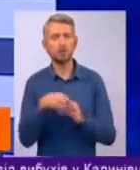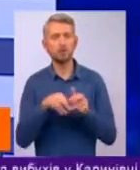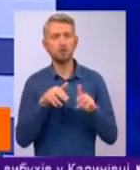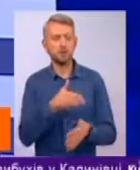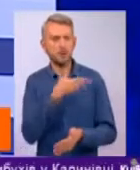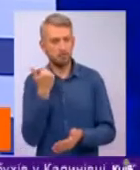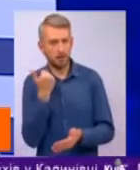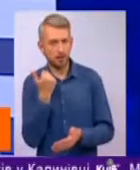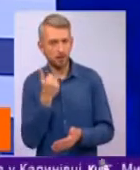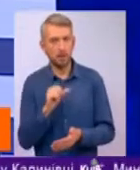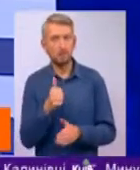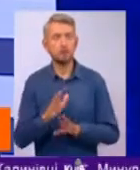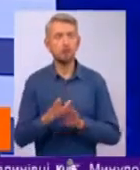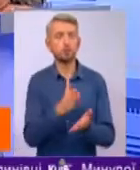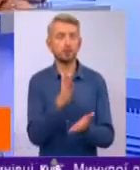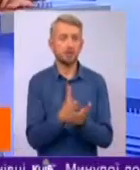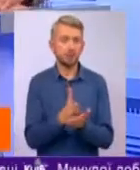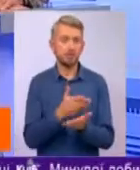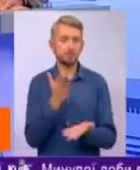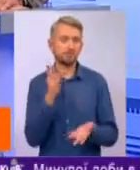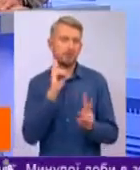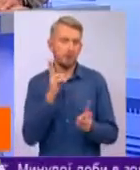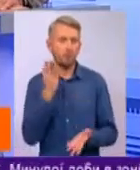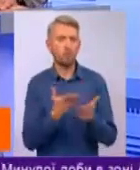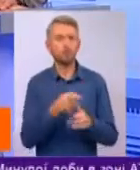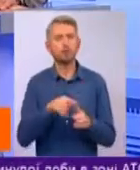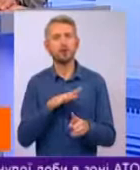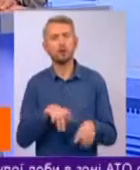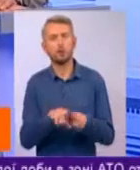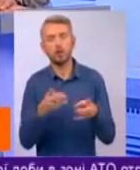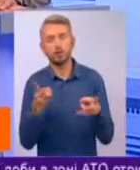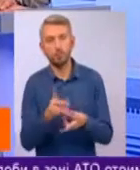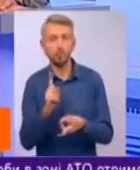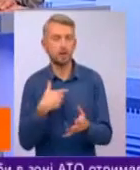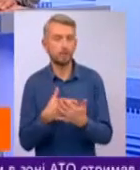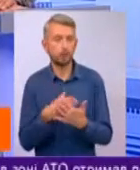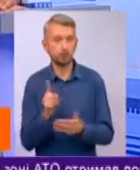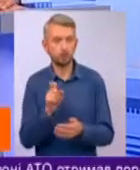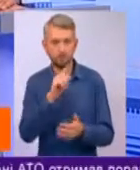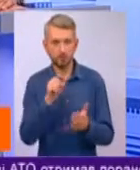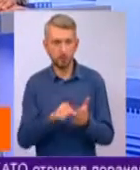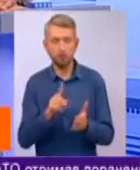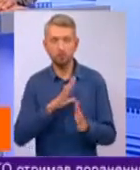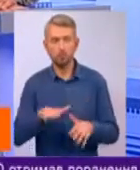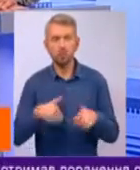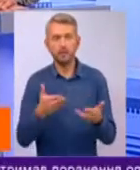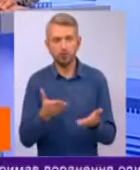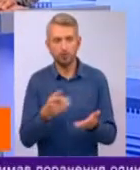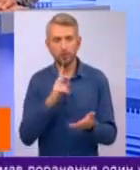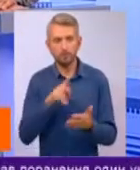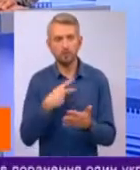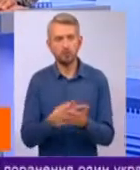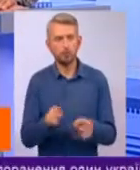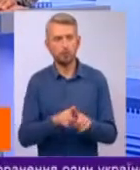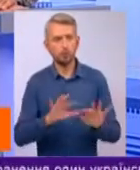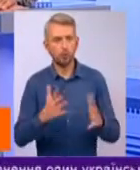немає. Перший заступник присутній. Ну, не знаю, можливо, це було так необхідно, хоча здавалось би, що питання, яке було винесено, воно передбачає таку